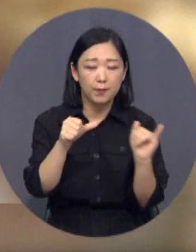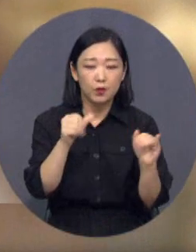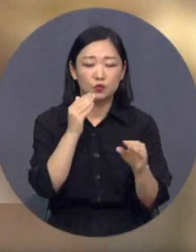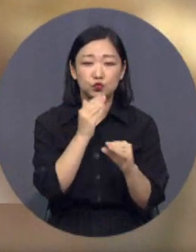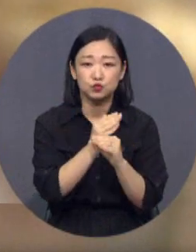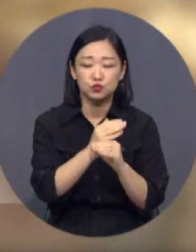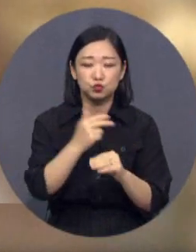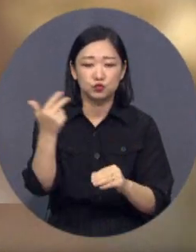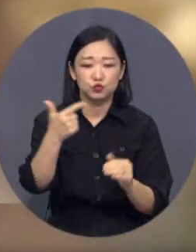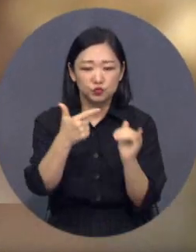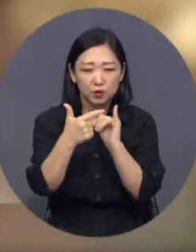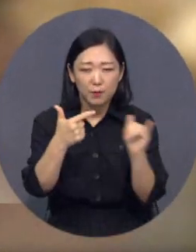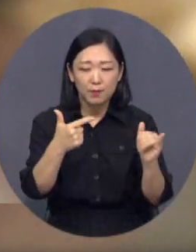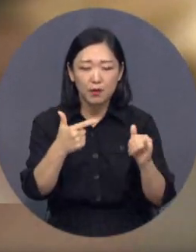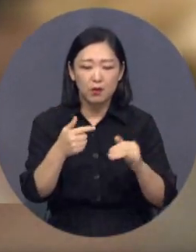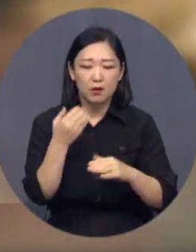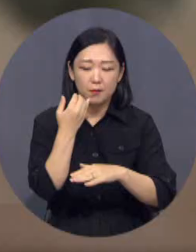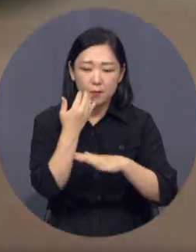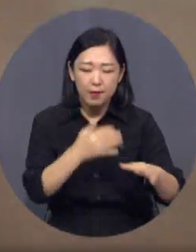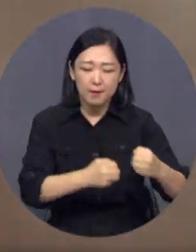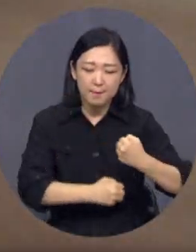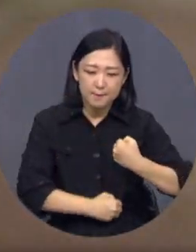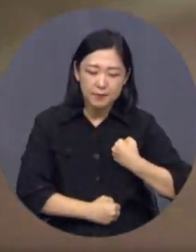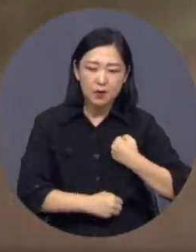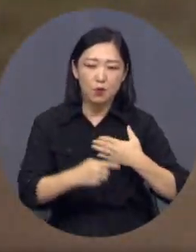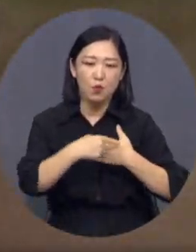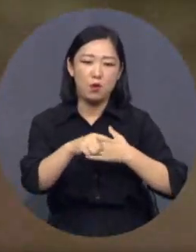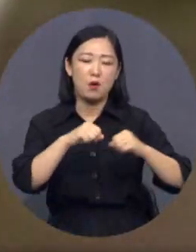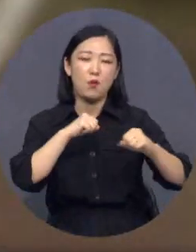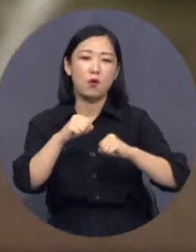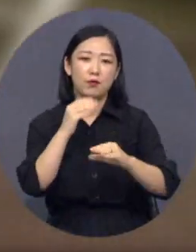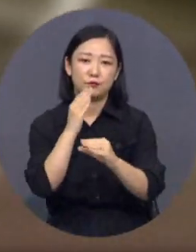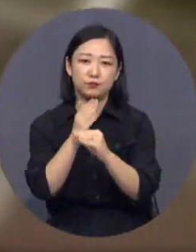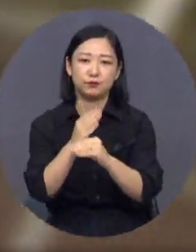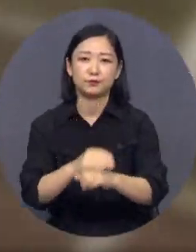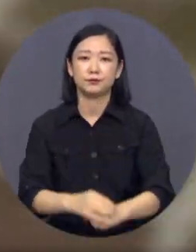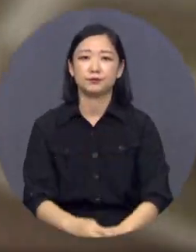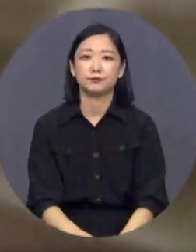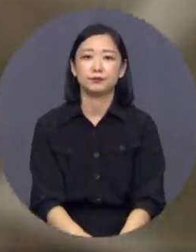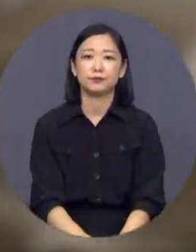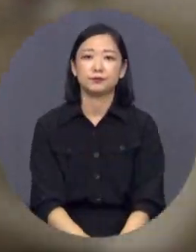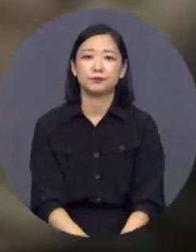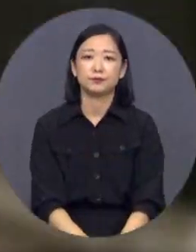명으로 이 가운데 6,000여 명이 연안지킴이 등 실외에서 근무하고 있습니다.